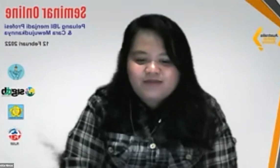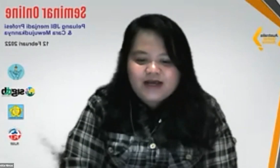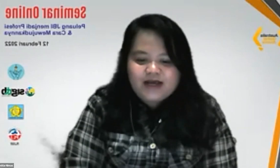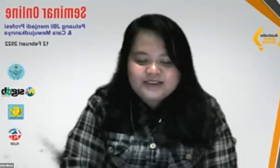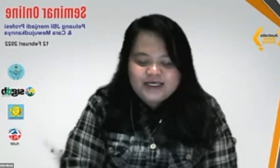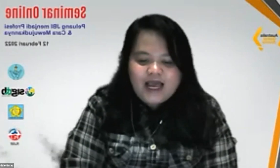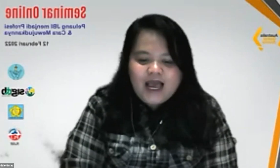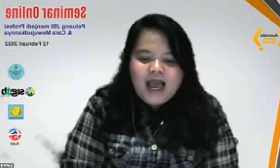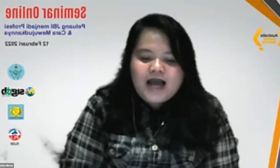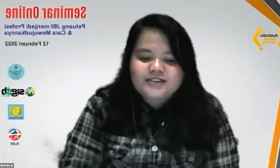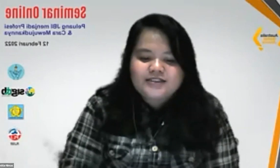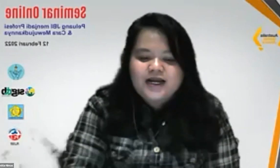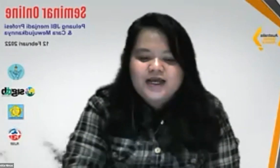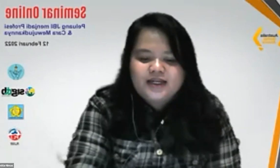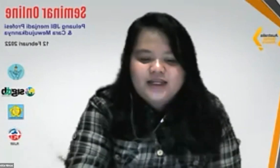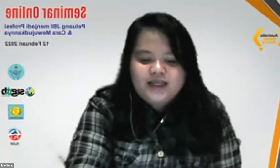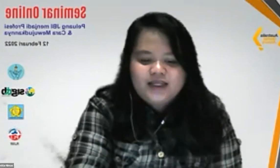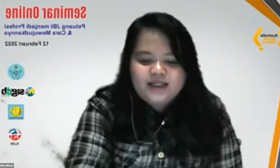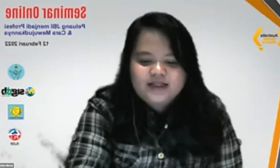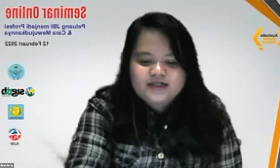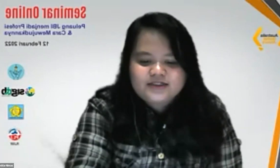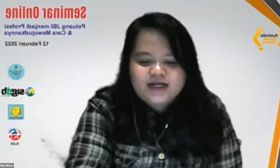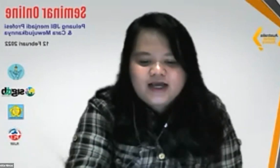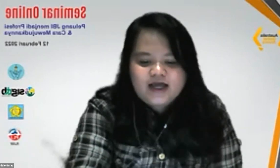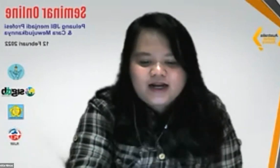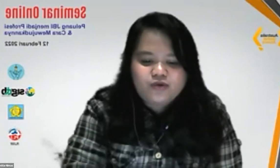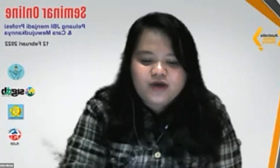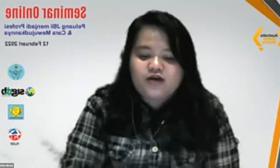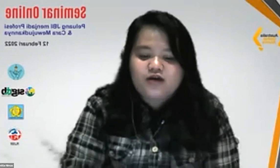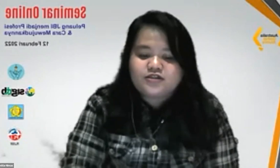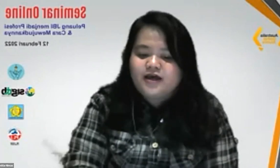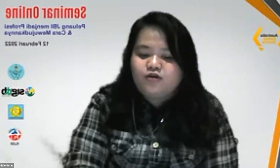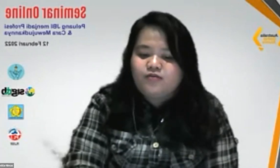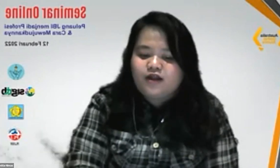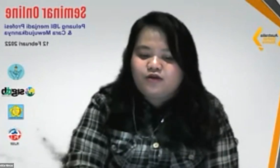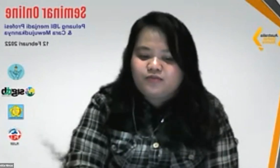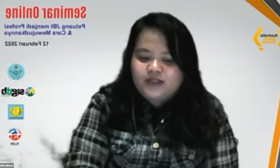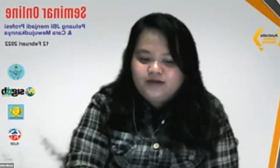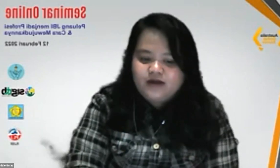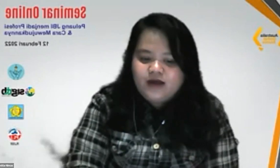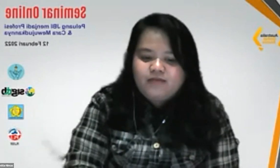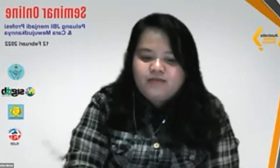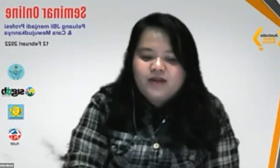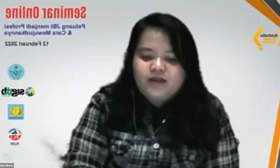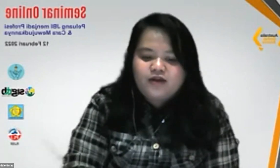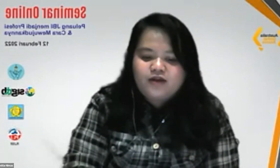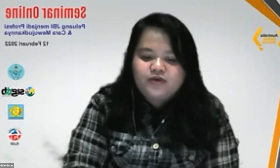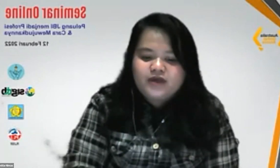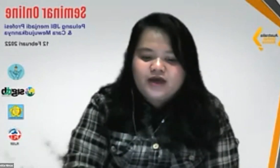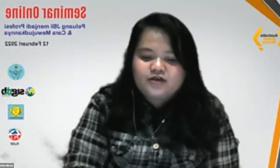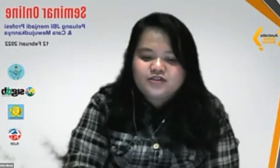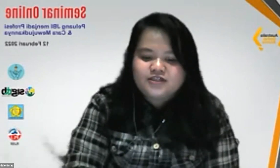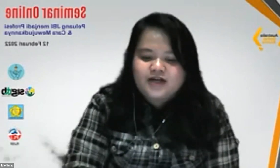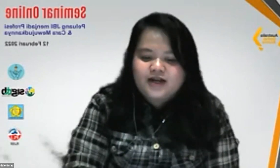terima kasih acara ini terselenggara dengan dukungan dari Australia Global alumni melalui